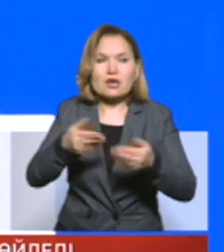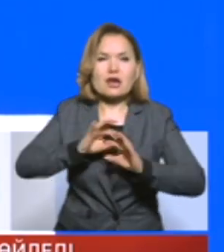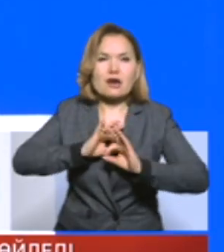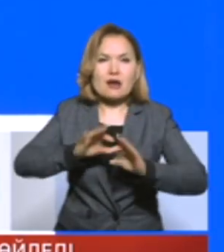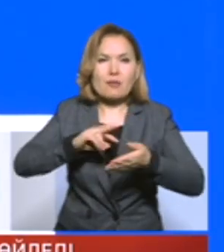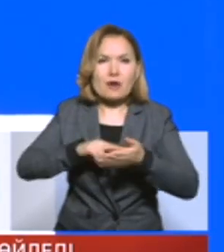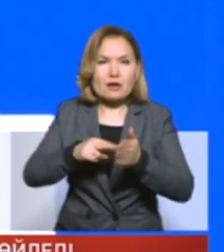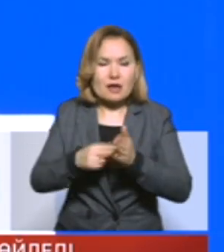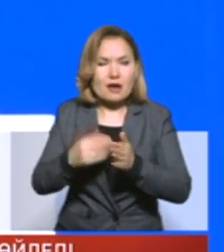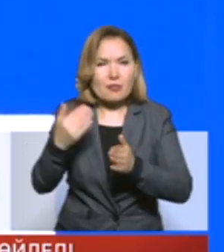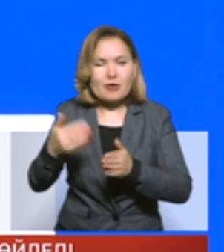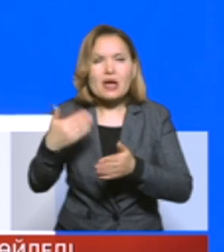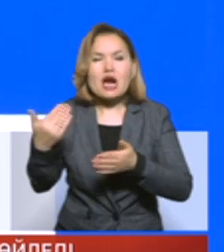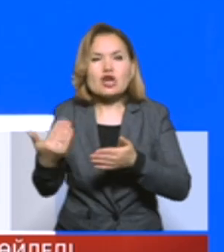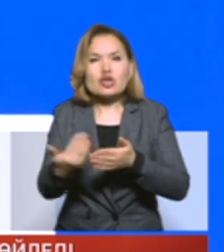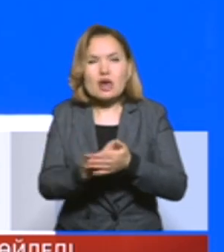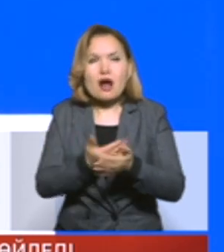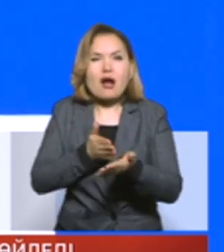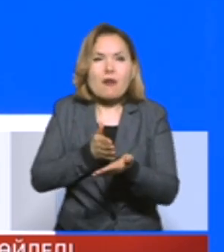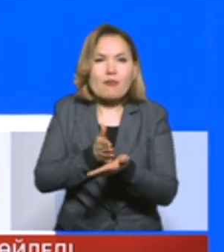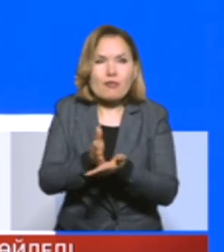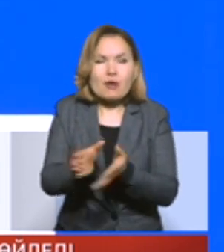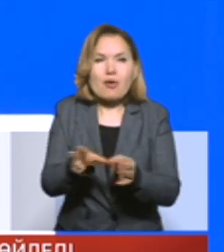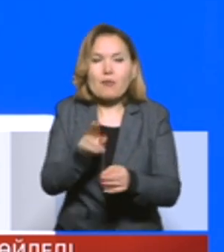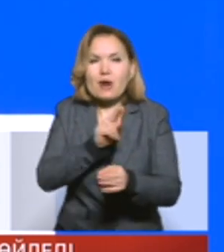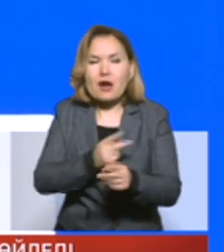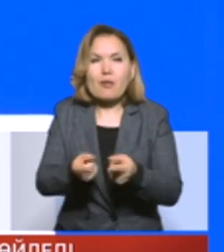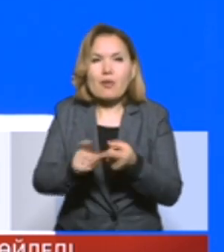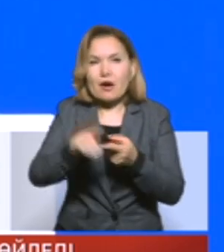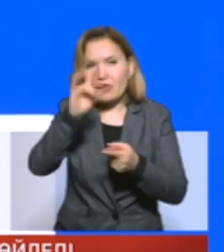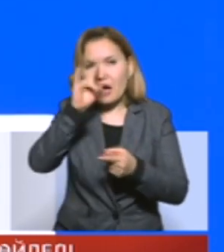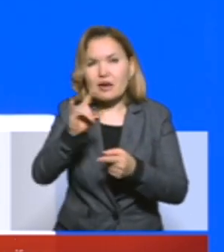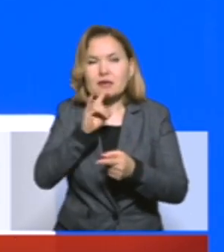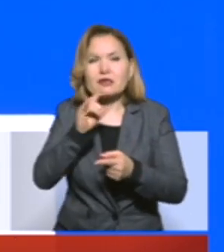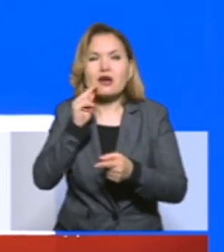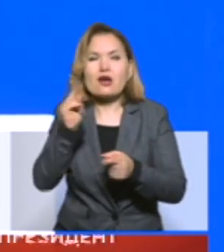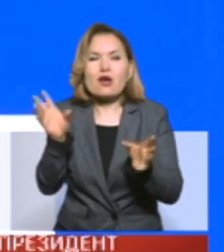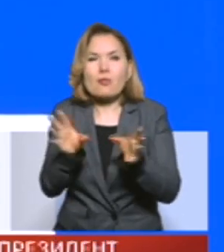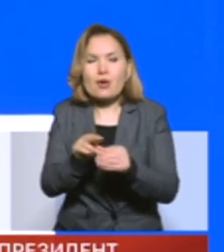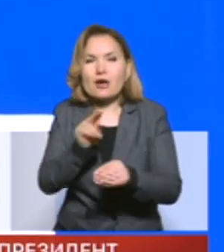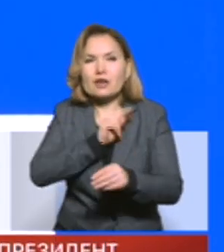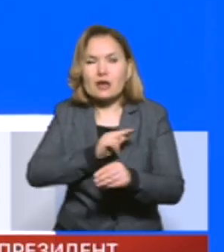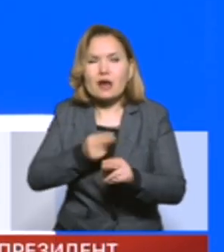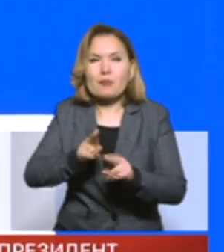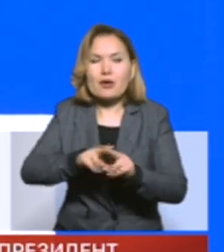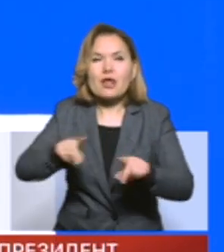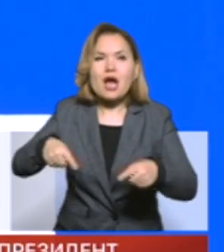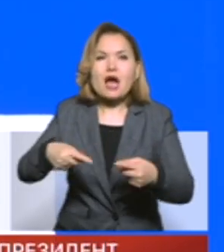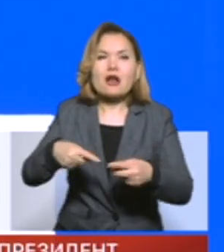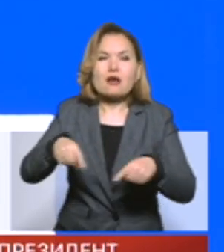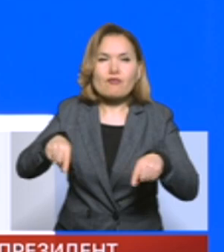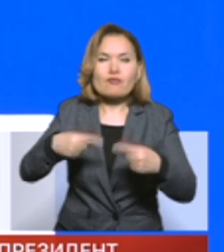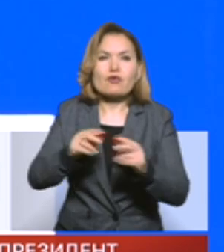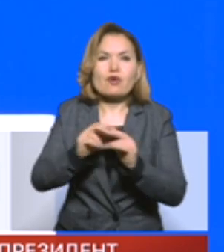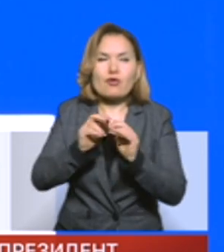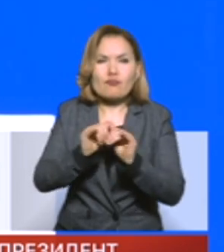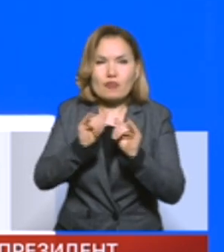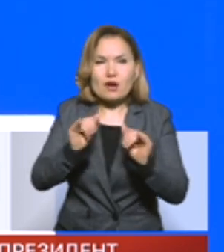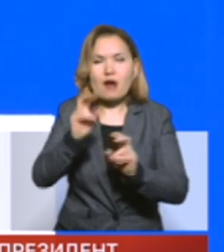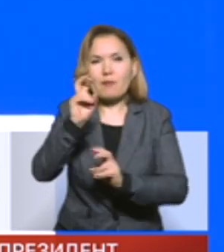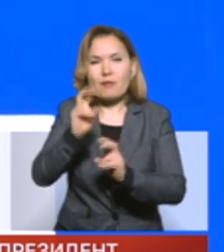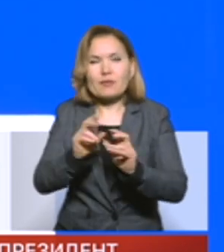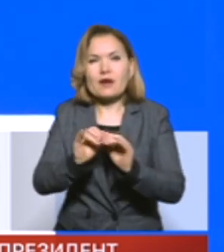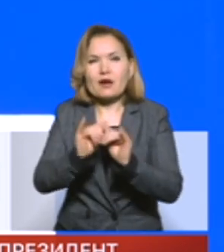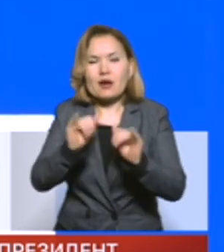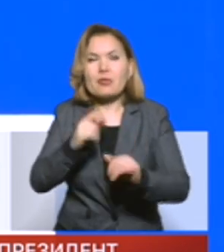Жаһандық дамудың жаңа кезеңінде біз әріптестік қарым-қатынас байланысын дамытуымыз қажет. Индустриалды революцияның жаңа тетіктеріне қол жеткізіп,